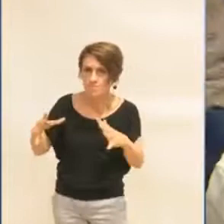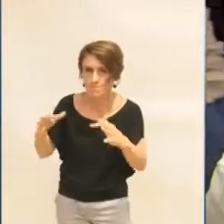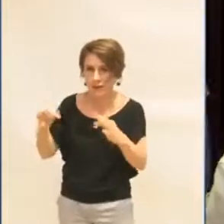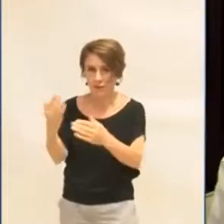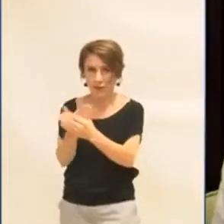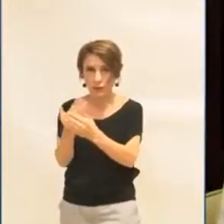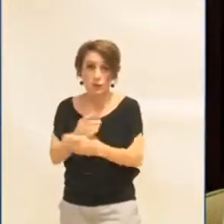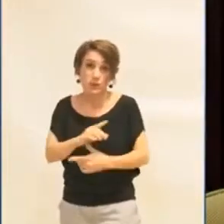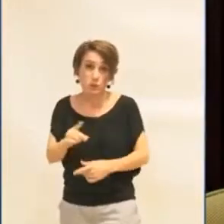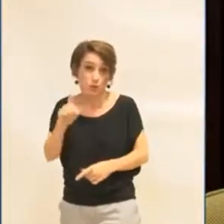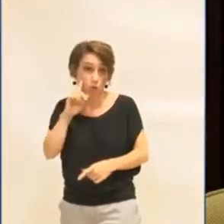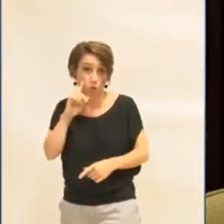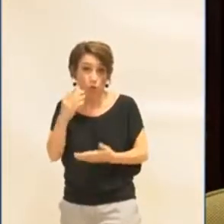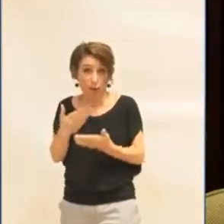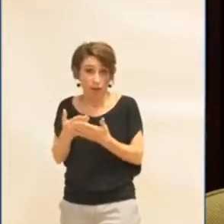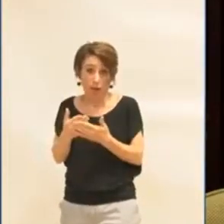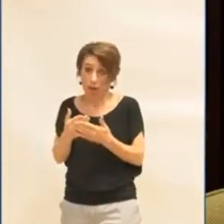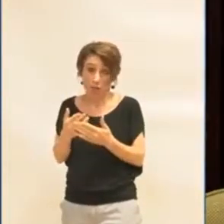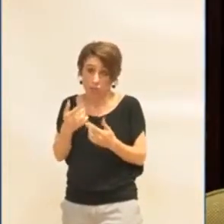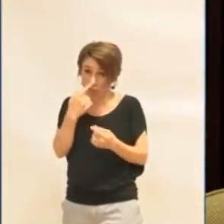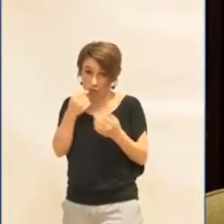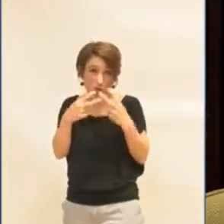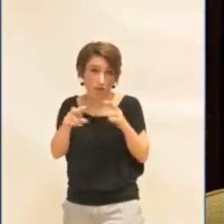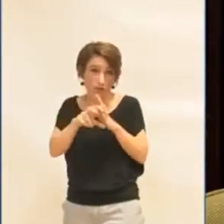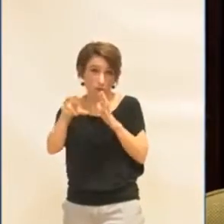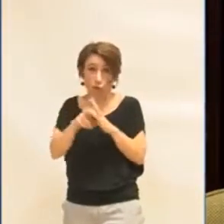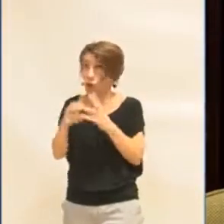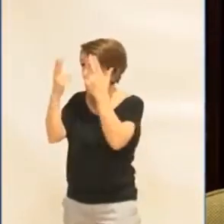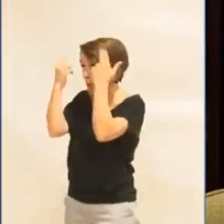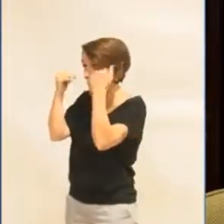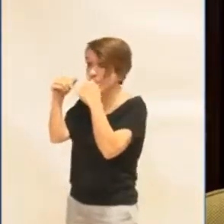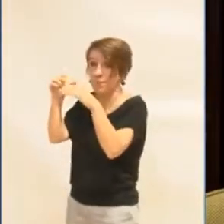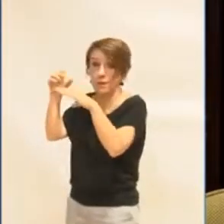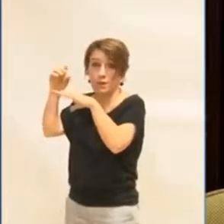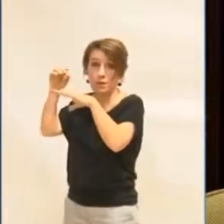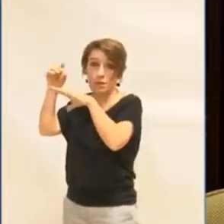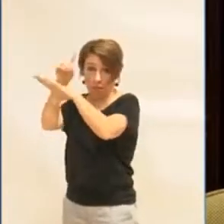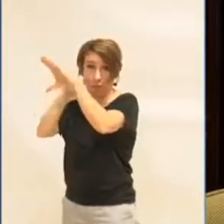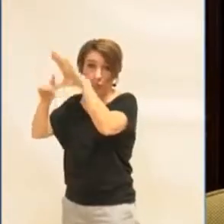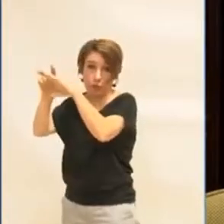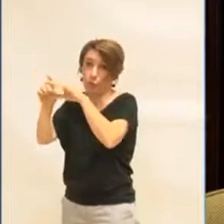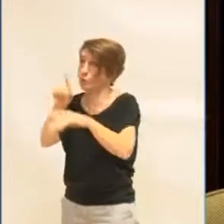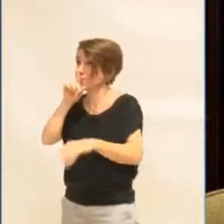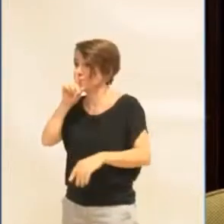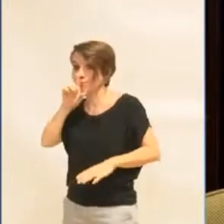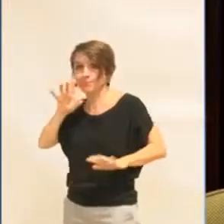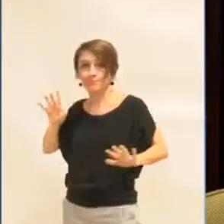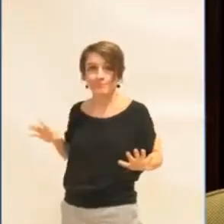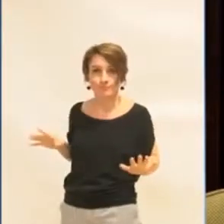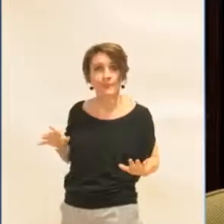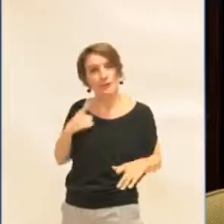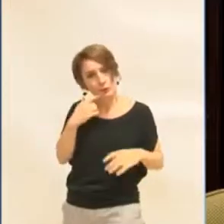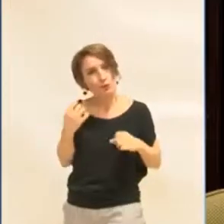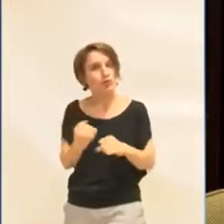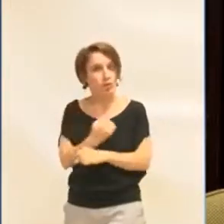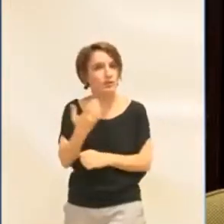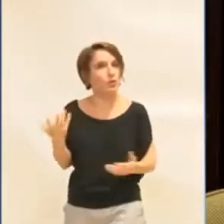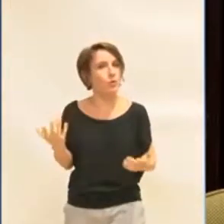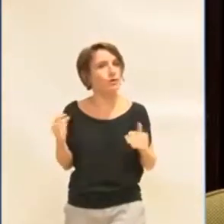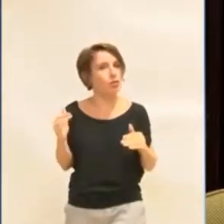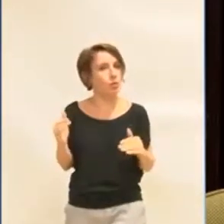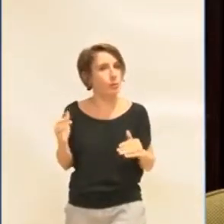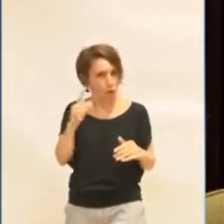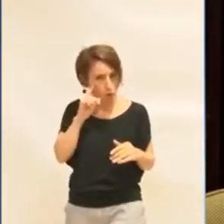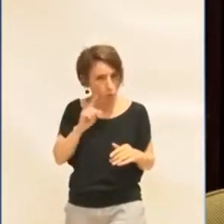sur ce dossier avec le conseil départemental. L'occasion aurait pourtant été belle de reposer sérieusement la question